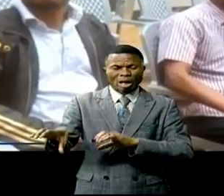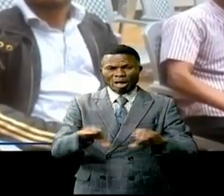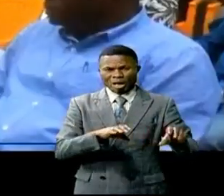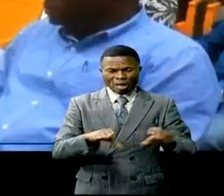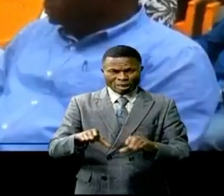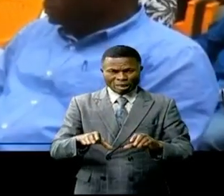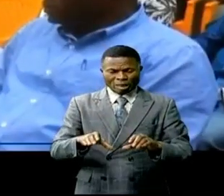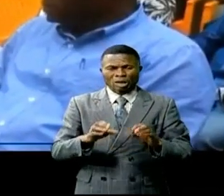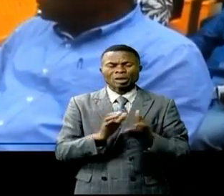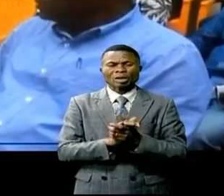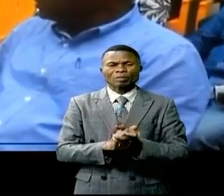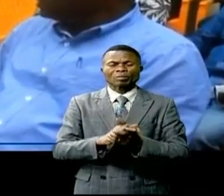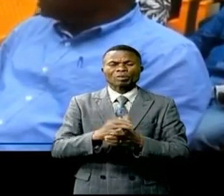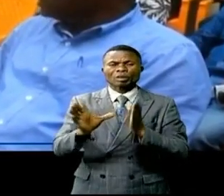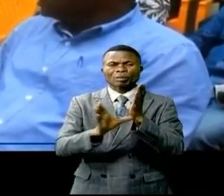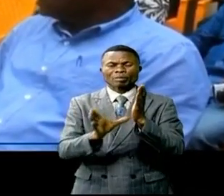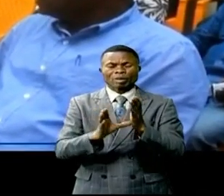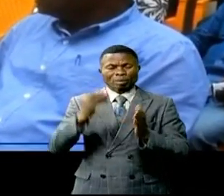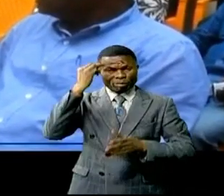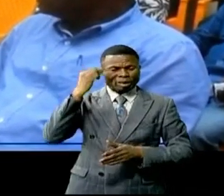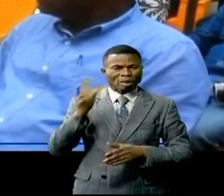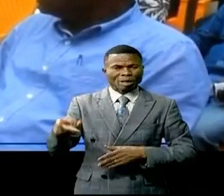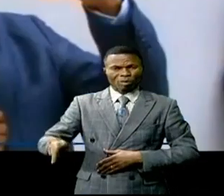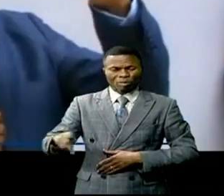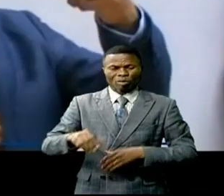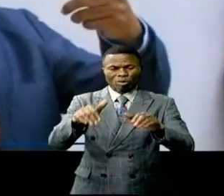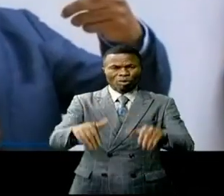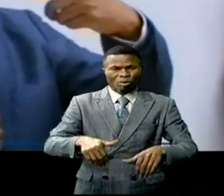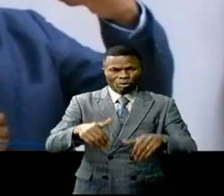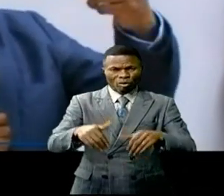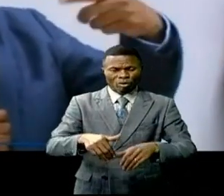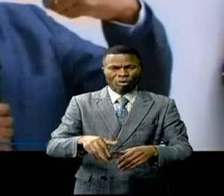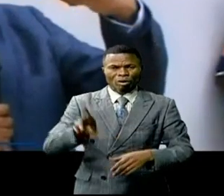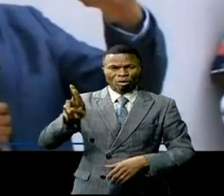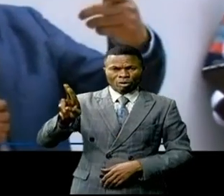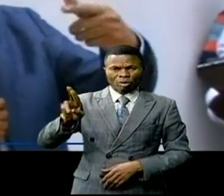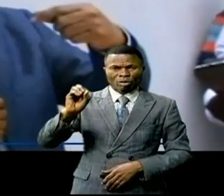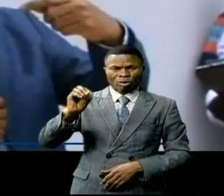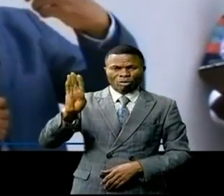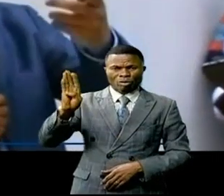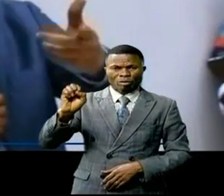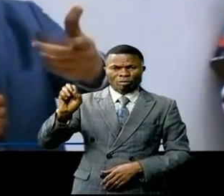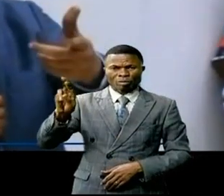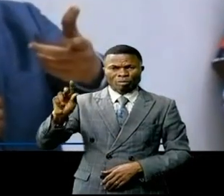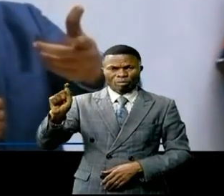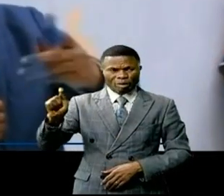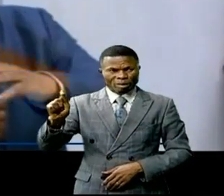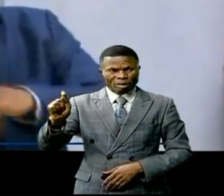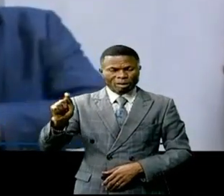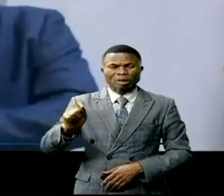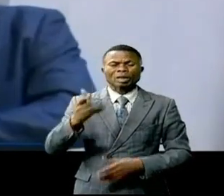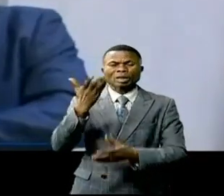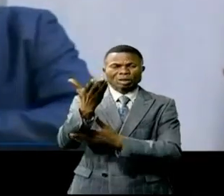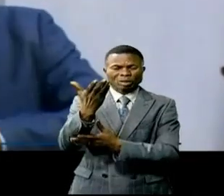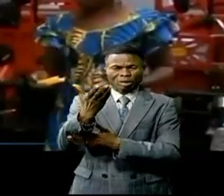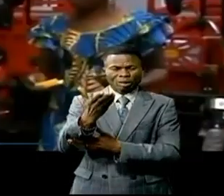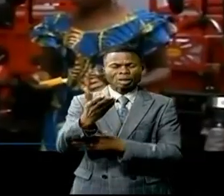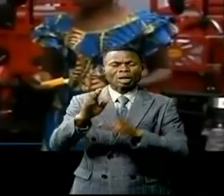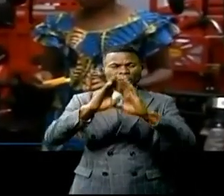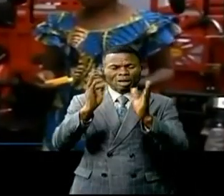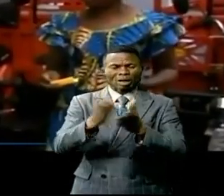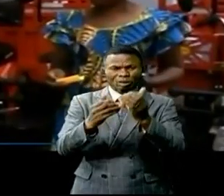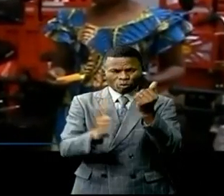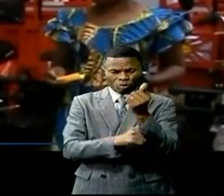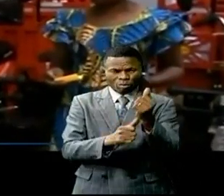été présidée par le ministre provincial de l'agriculture, Robert Biachanda Chapidoke. Il a demandé aux bénéficiaires